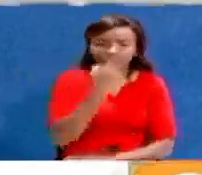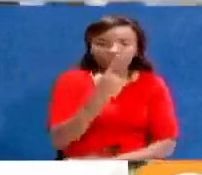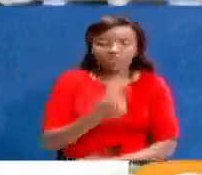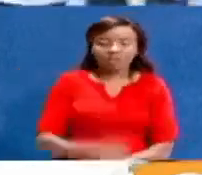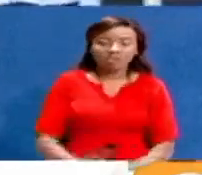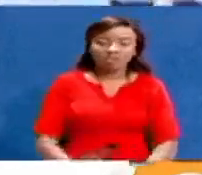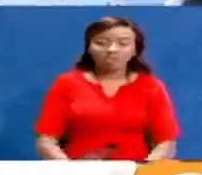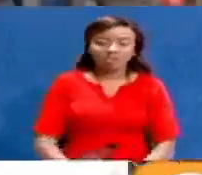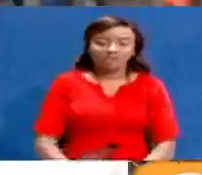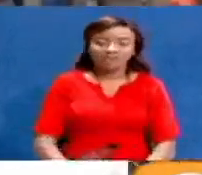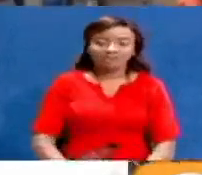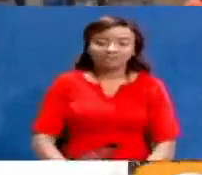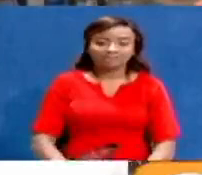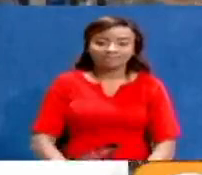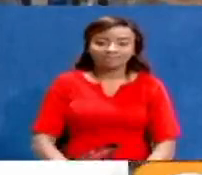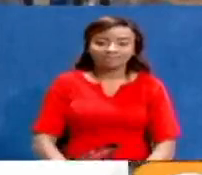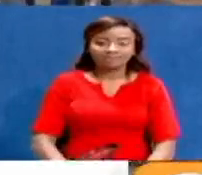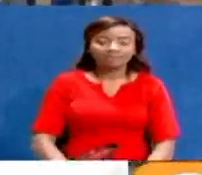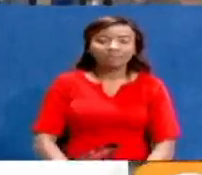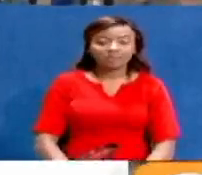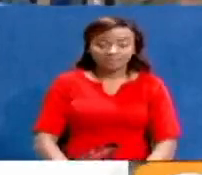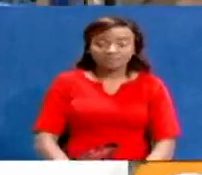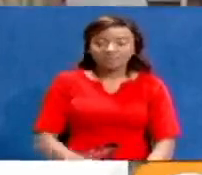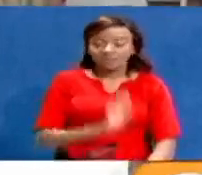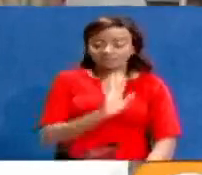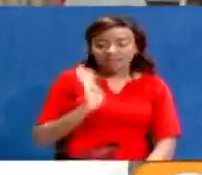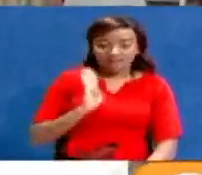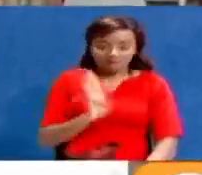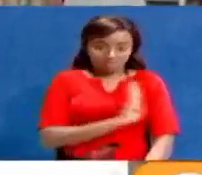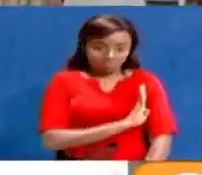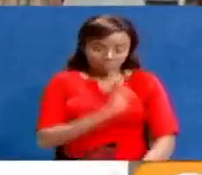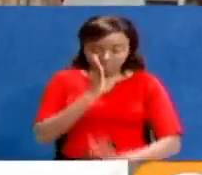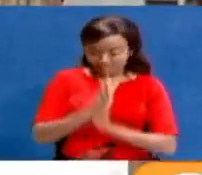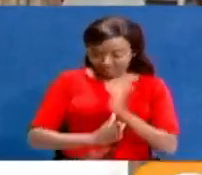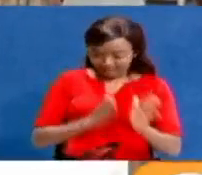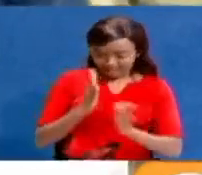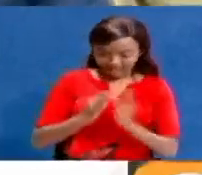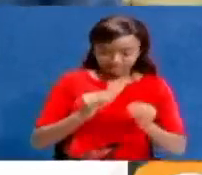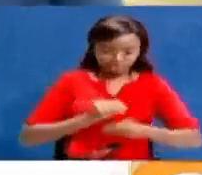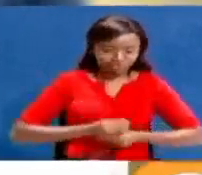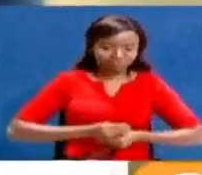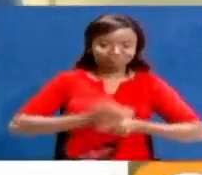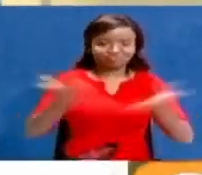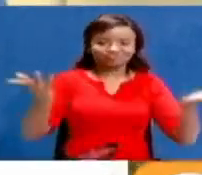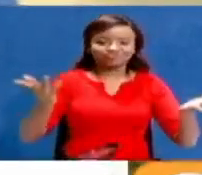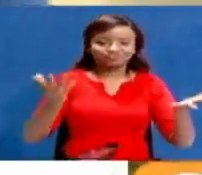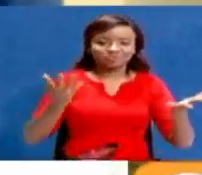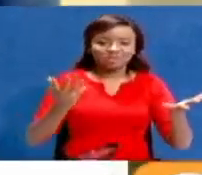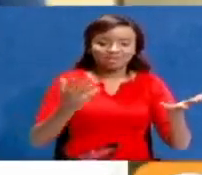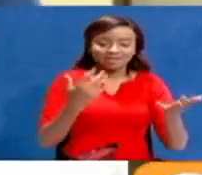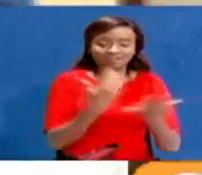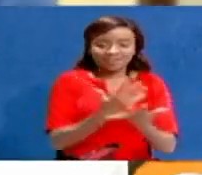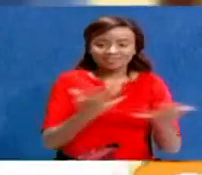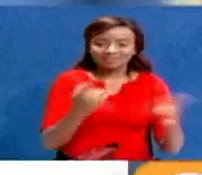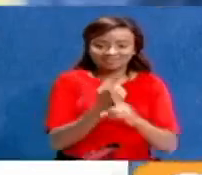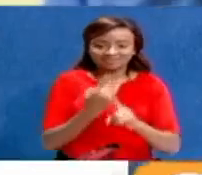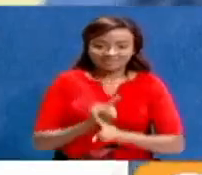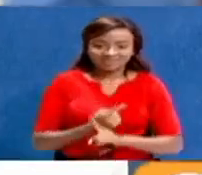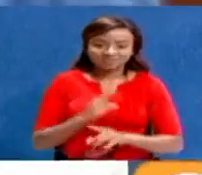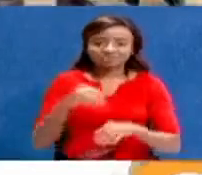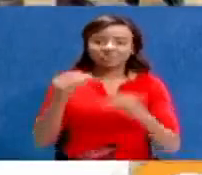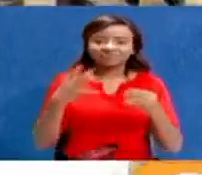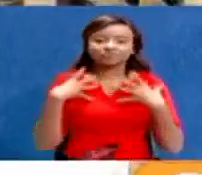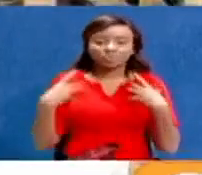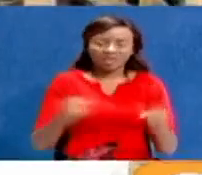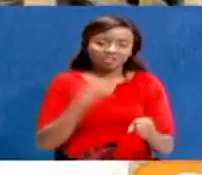this. Karuku sasa anasema kuwa bodi hiyo inapania kuanza kusambaza magwanda yatakayotumika haswa na wahudumu